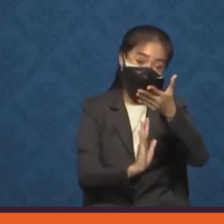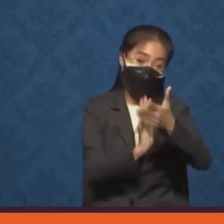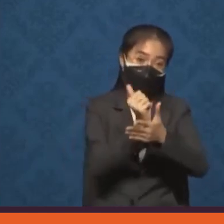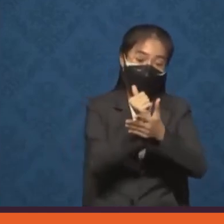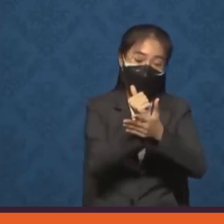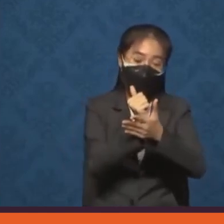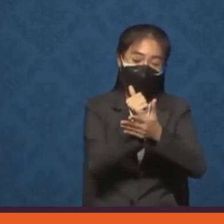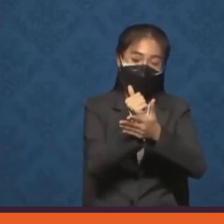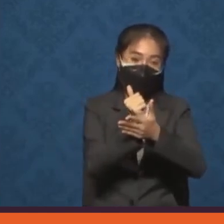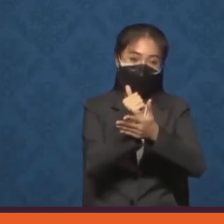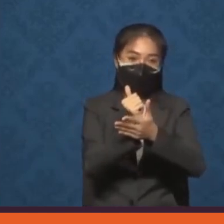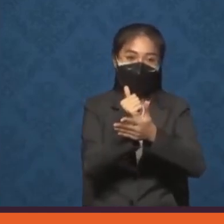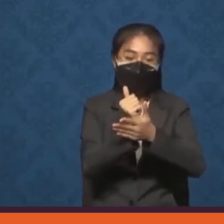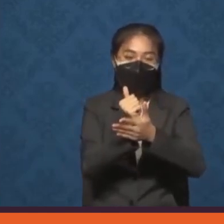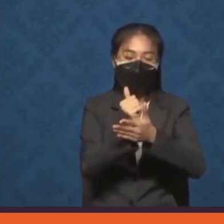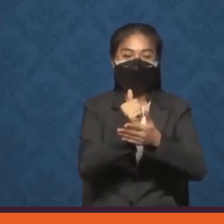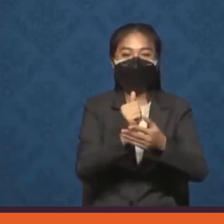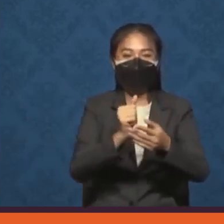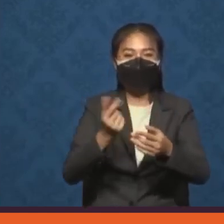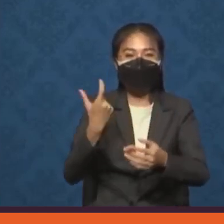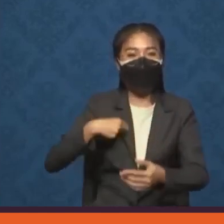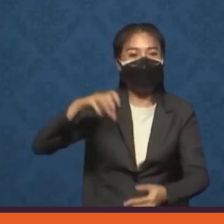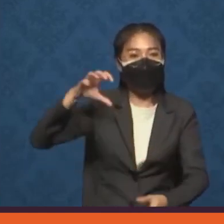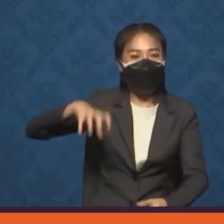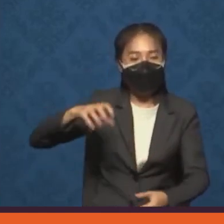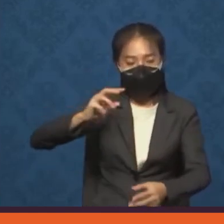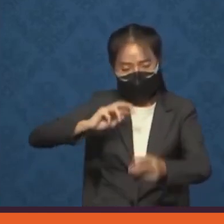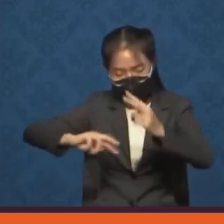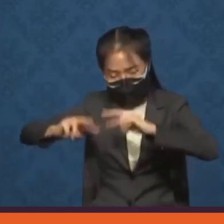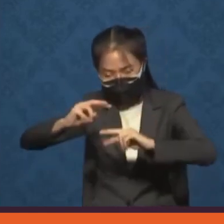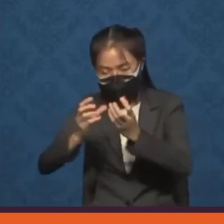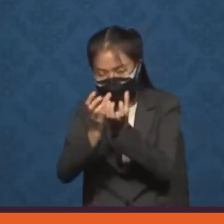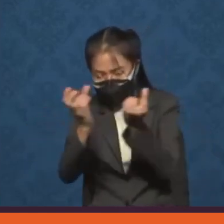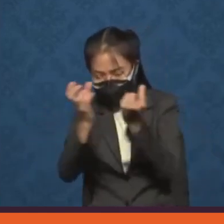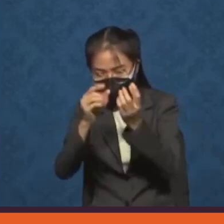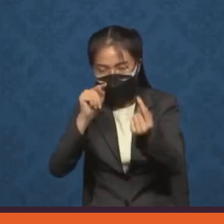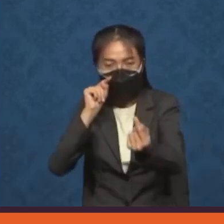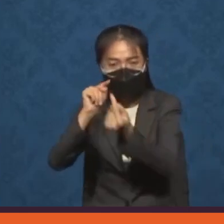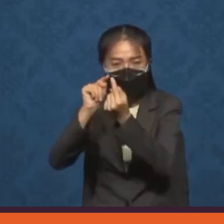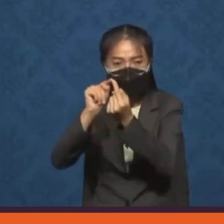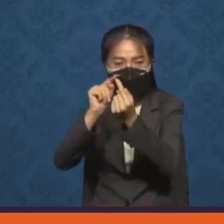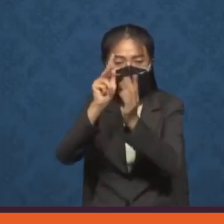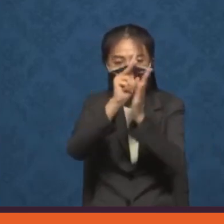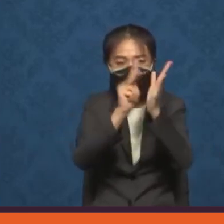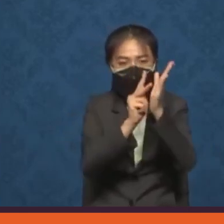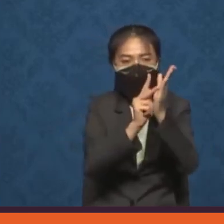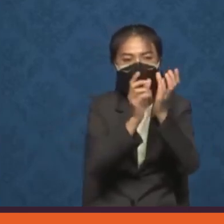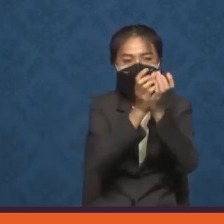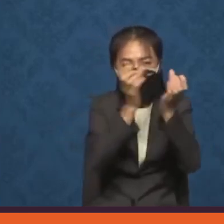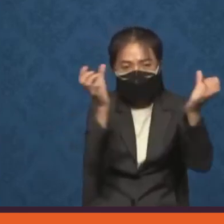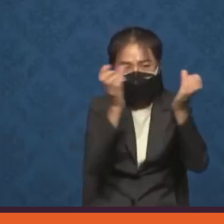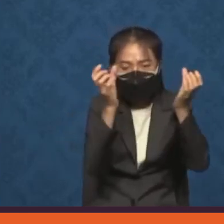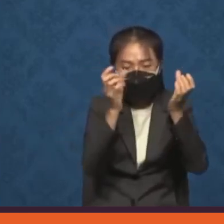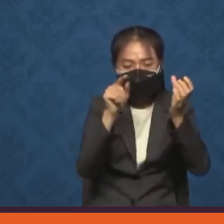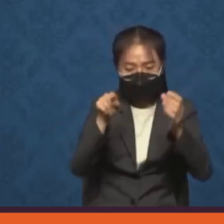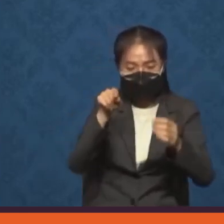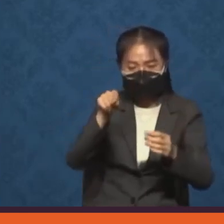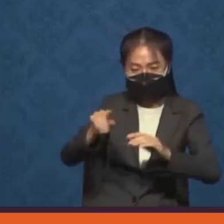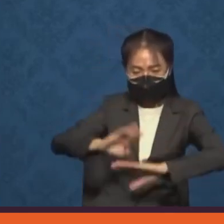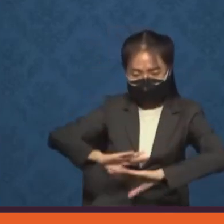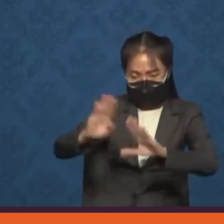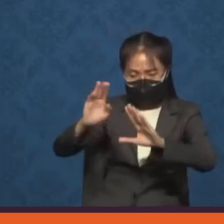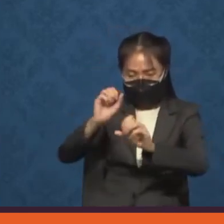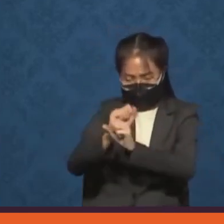มนูญก็ยังมีอำนาจตรวจสอบพระราชบัญญัติไม่ให้ขัดกับรัฐธรรมนูญศาลรัฐธรรมนูญก็ยังมีอำนาจยุบพรรคอยู่ครับศาลรัฐธร